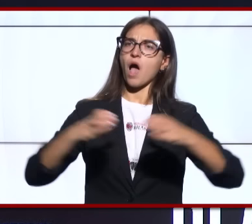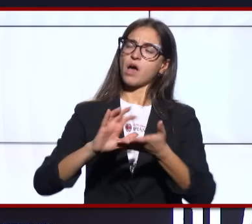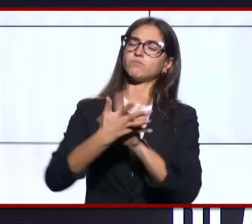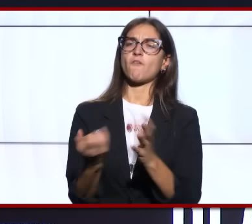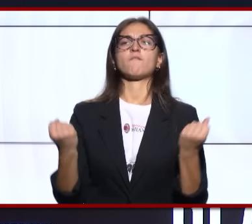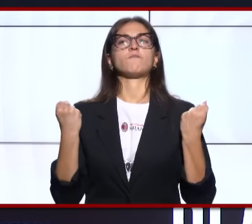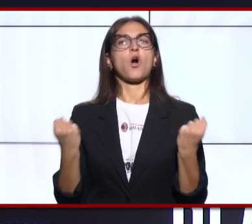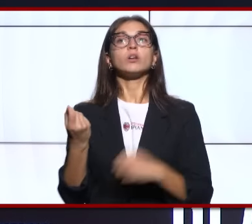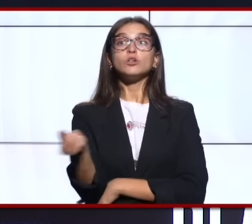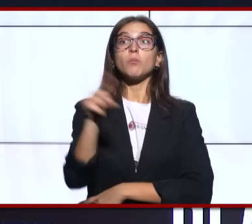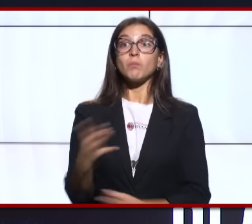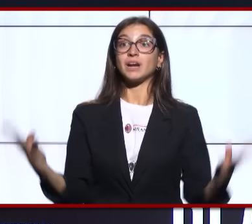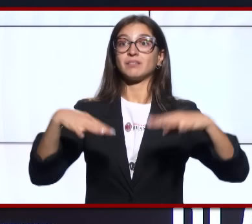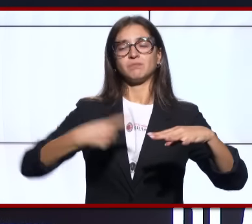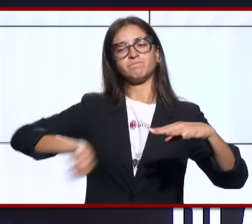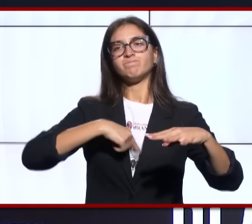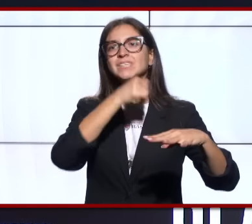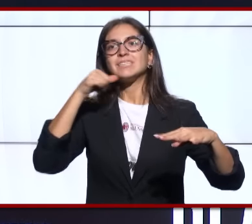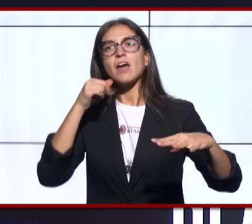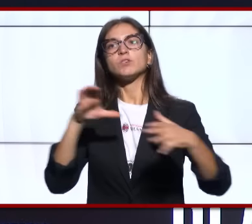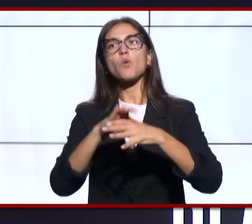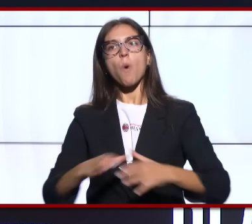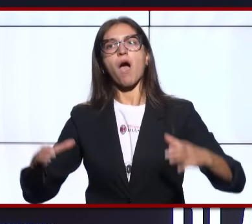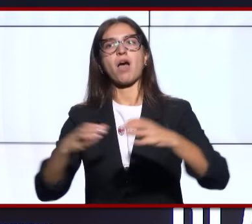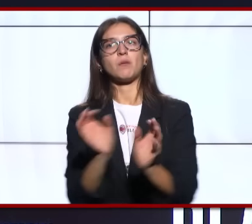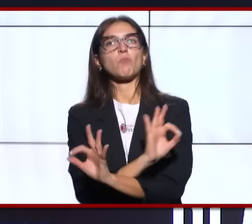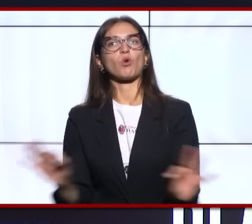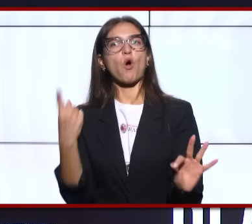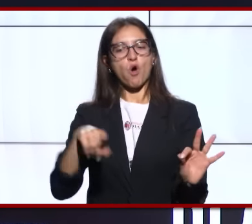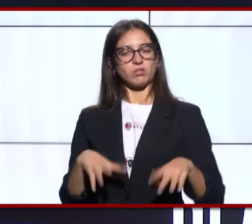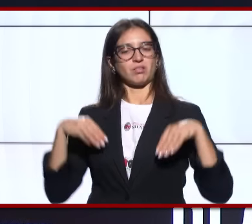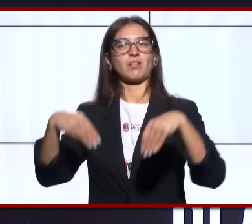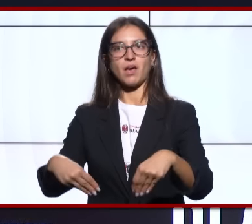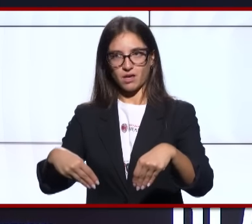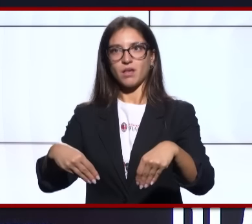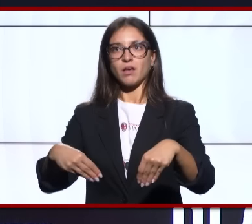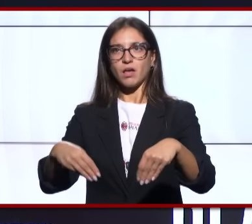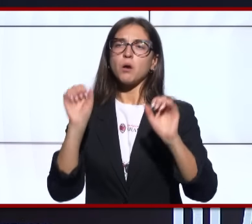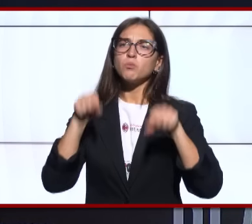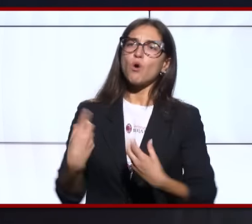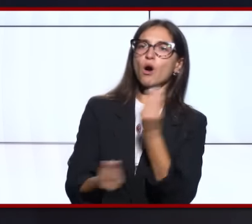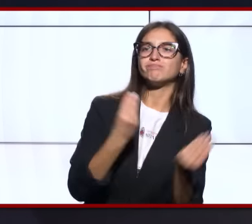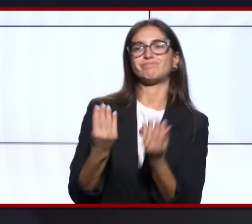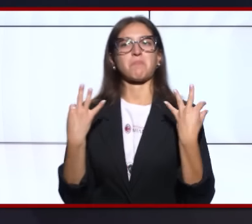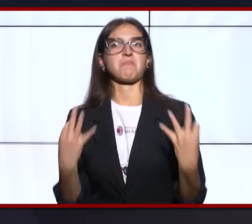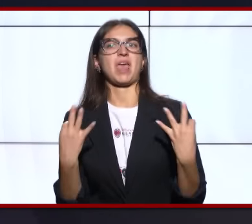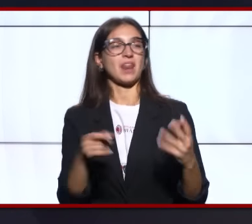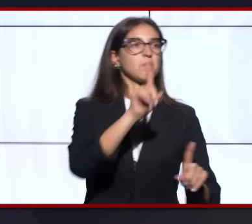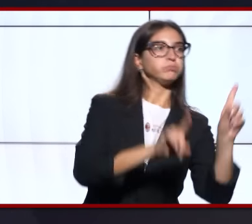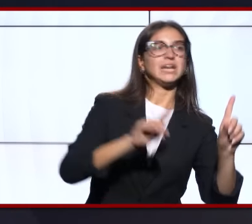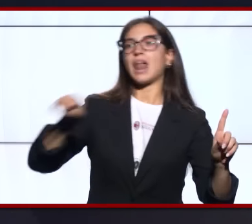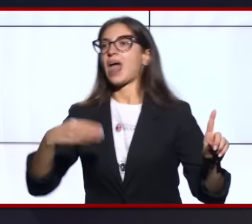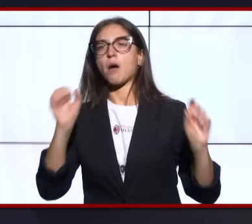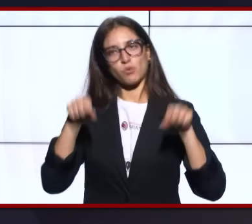abbiamo bisogno di veramente una avere una una squadra per potere giocare bene contro contro Napoli